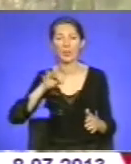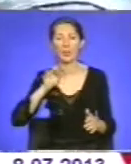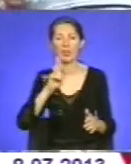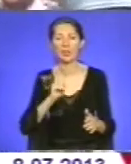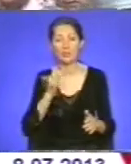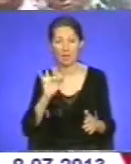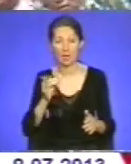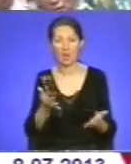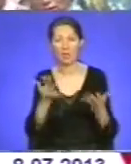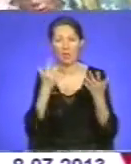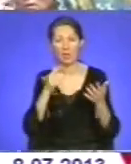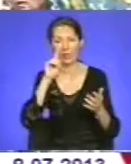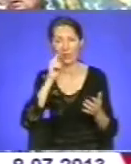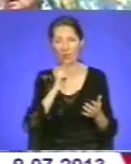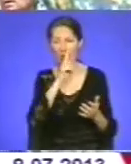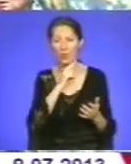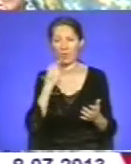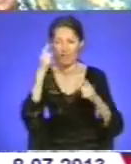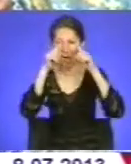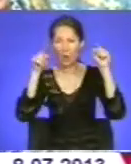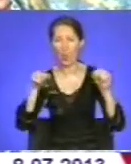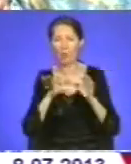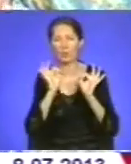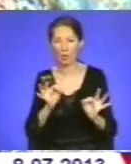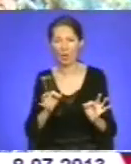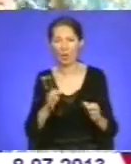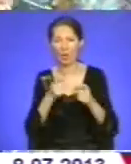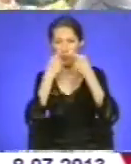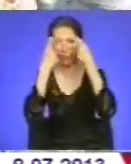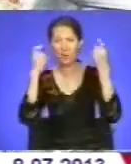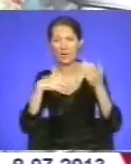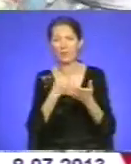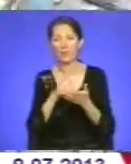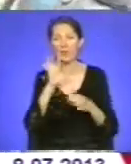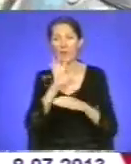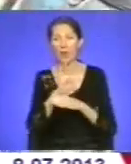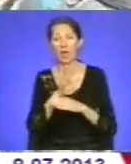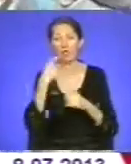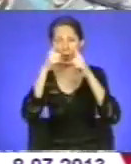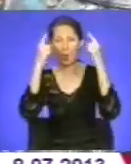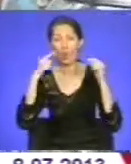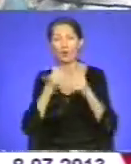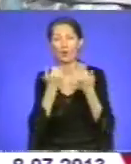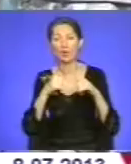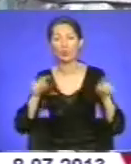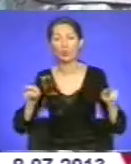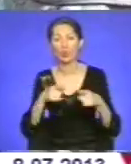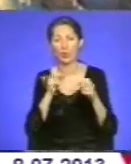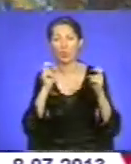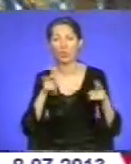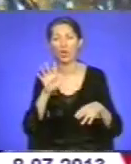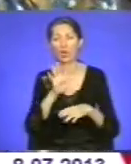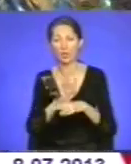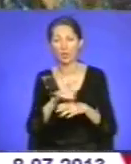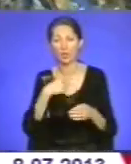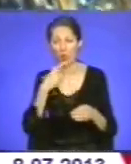іконі справжніми і проголосив своїм декретом ікону чудотворною. У спеціальному декреті вказувалося, що сльози